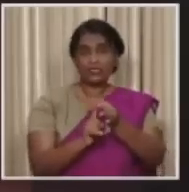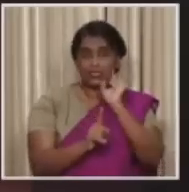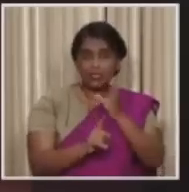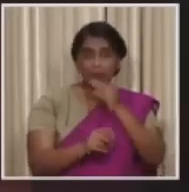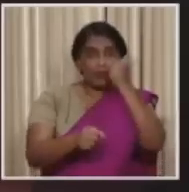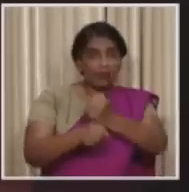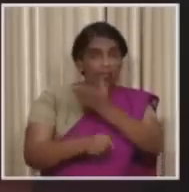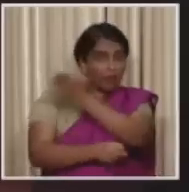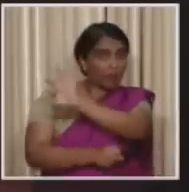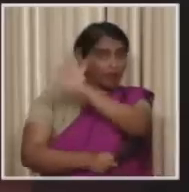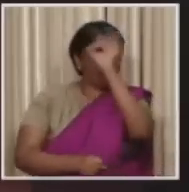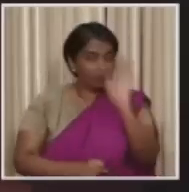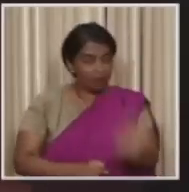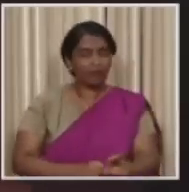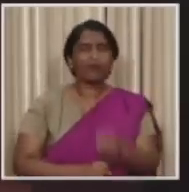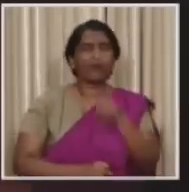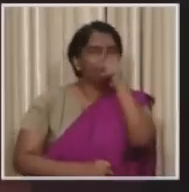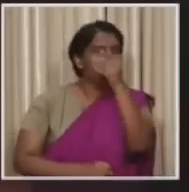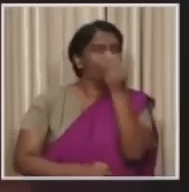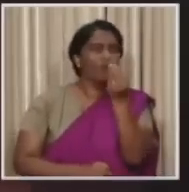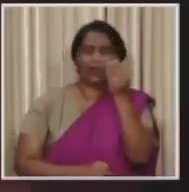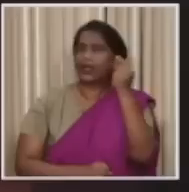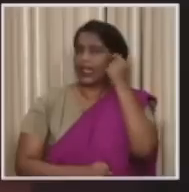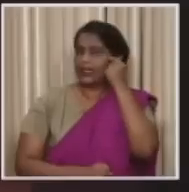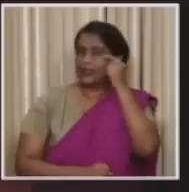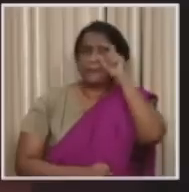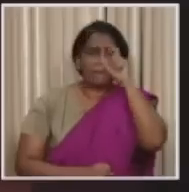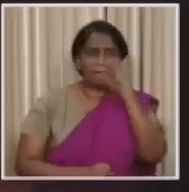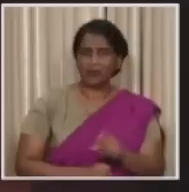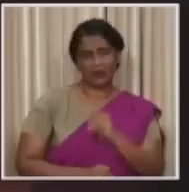ධූරයට ඔබතුමාම පොඩ්ඩක් හිතලා බලන්න.